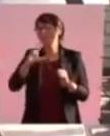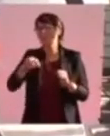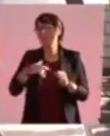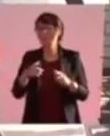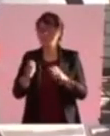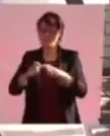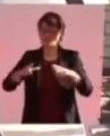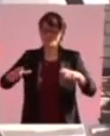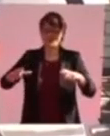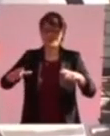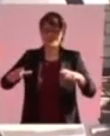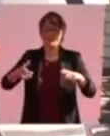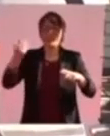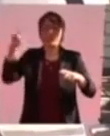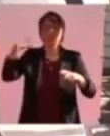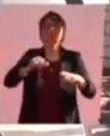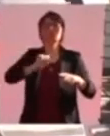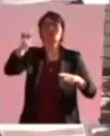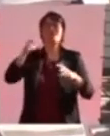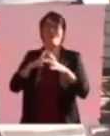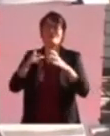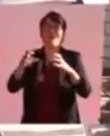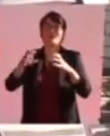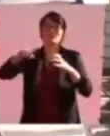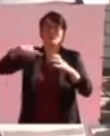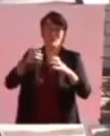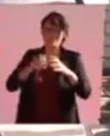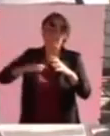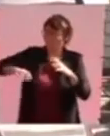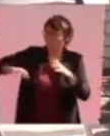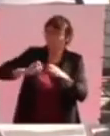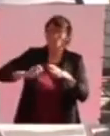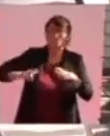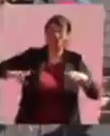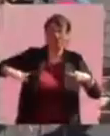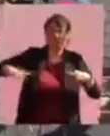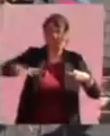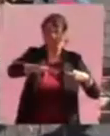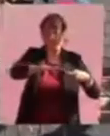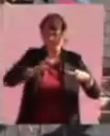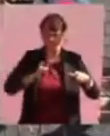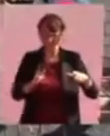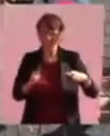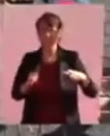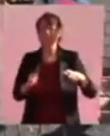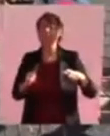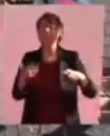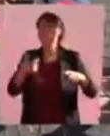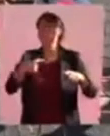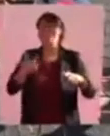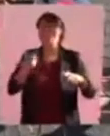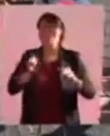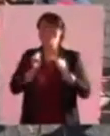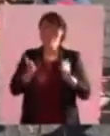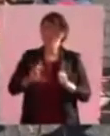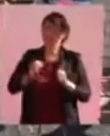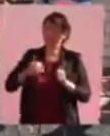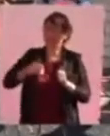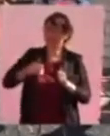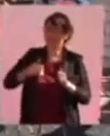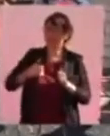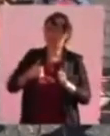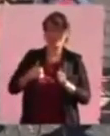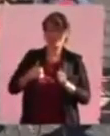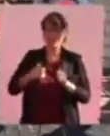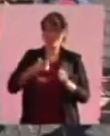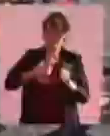alla fabbrica intorno all acciaieria la mia formazione culturale prima ancora che con la professionale si è fondata da sempre